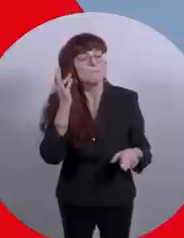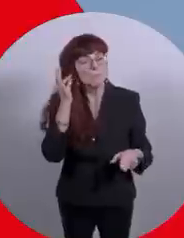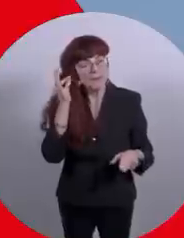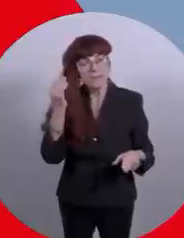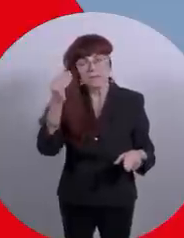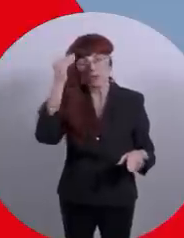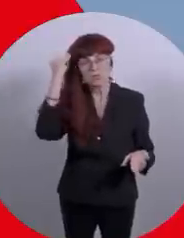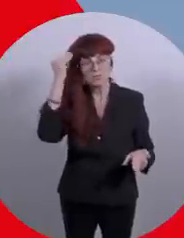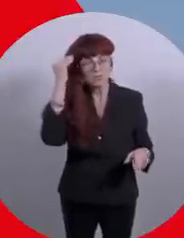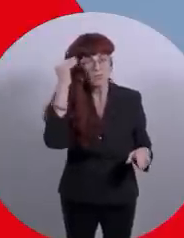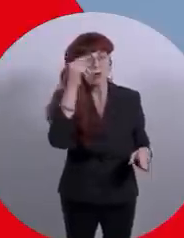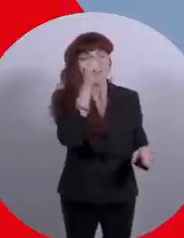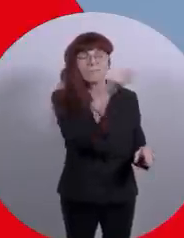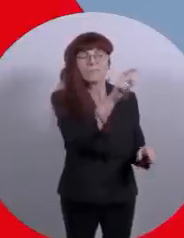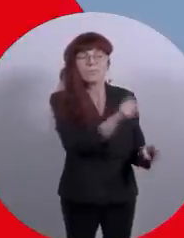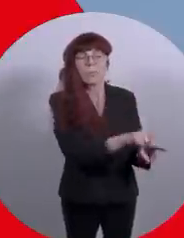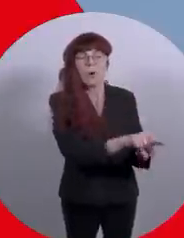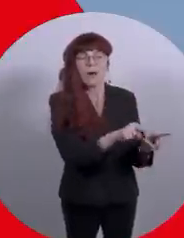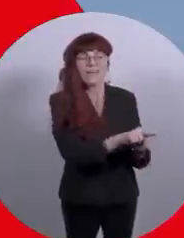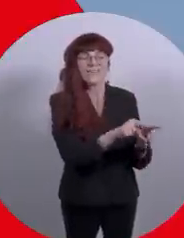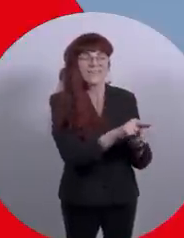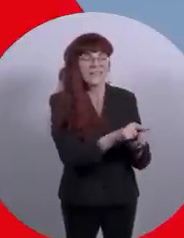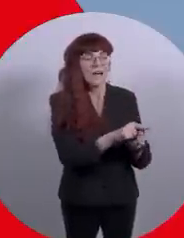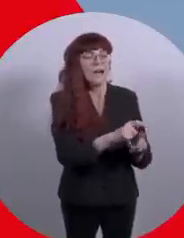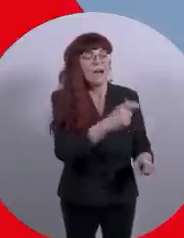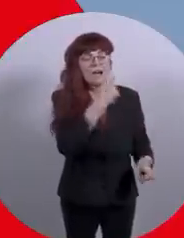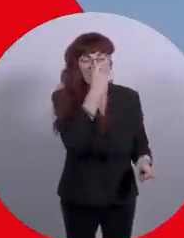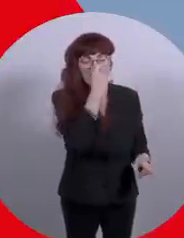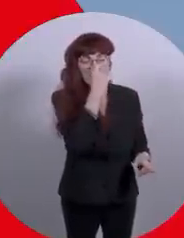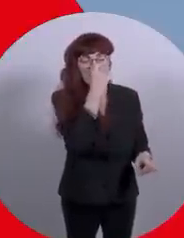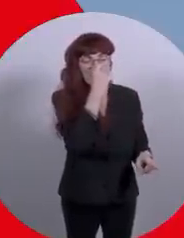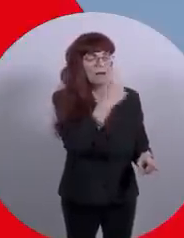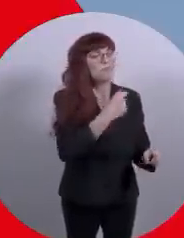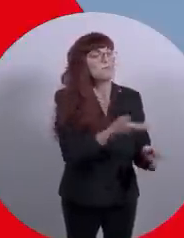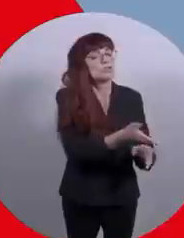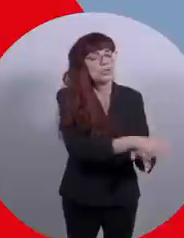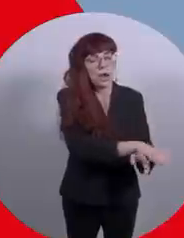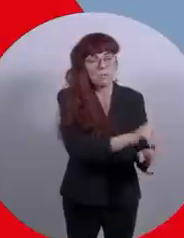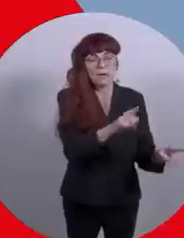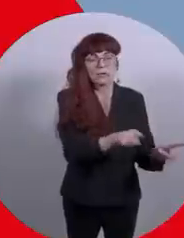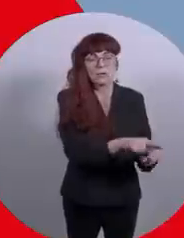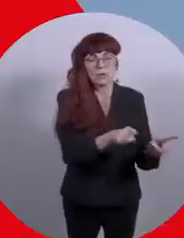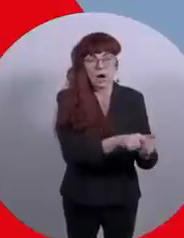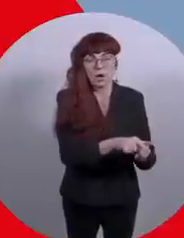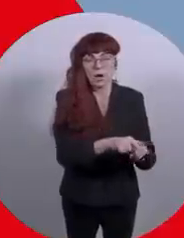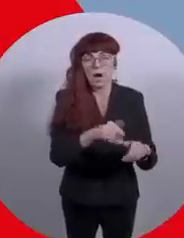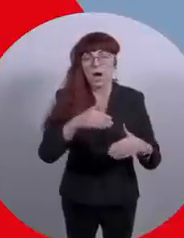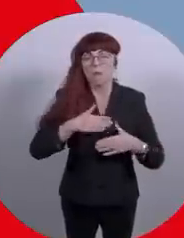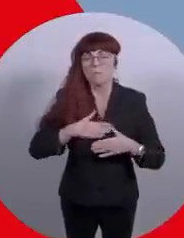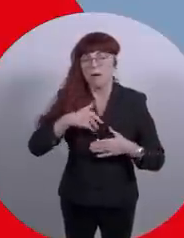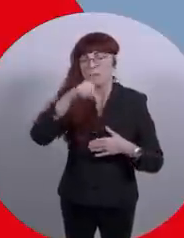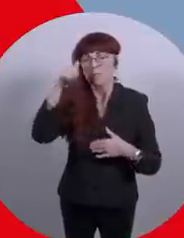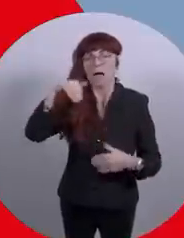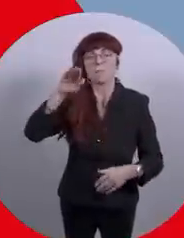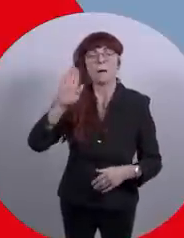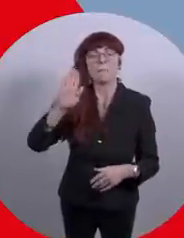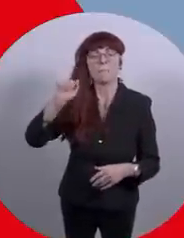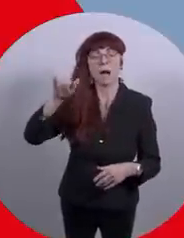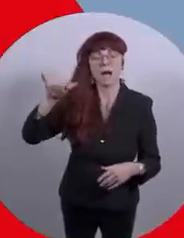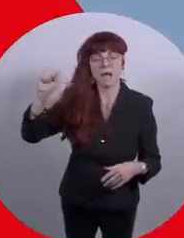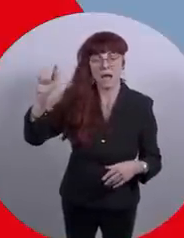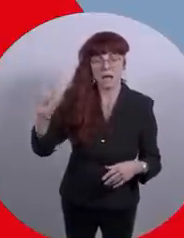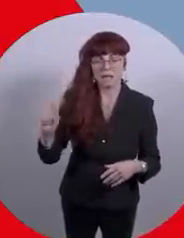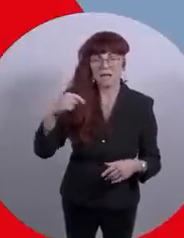vergast niemals vergessen mein Name ist und ich habe